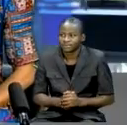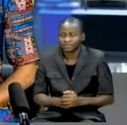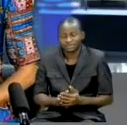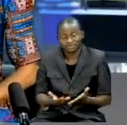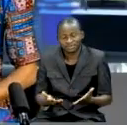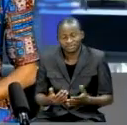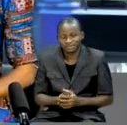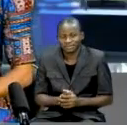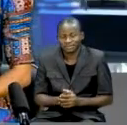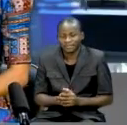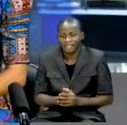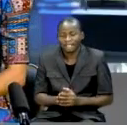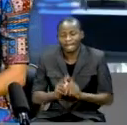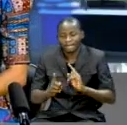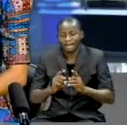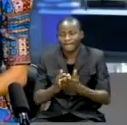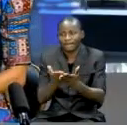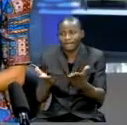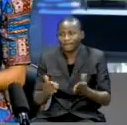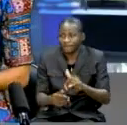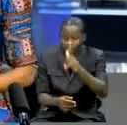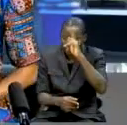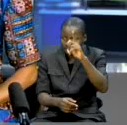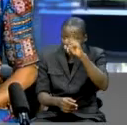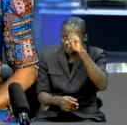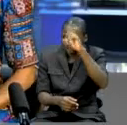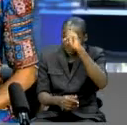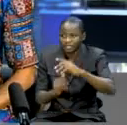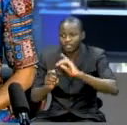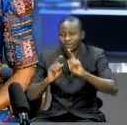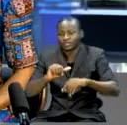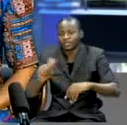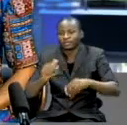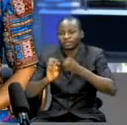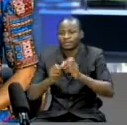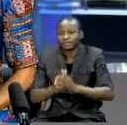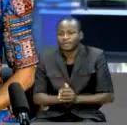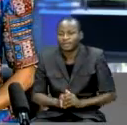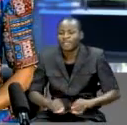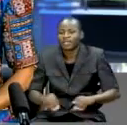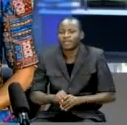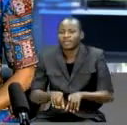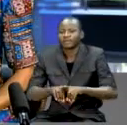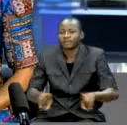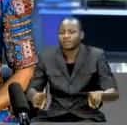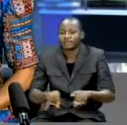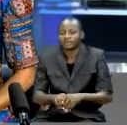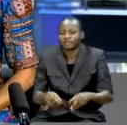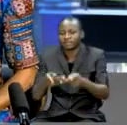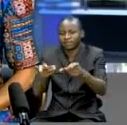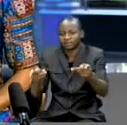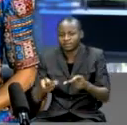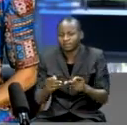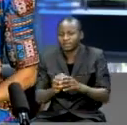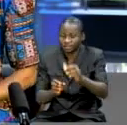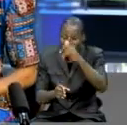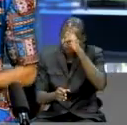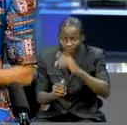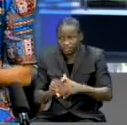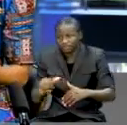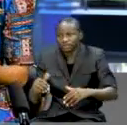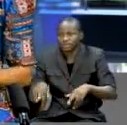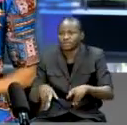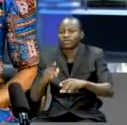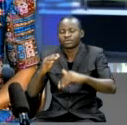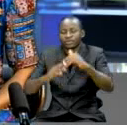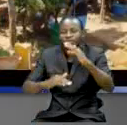Revenons à Lubumbashi pour parler voirie urbaine. Je vous le disais en début de journal que plusieurs artères secondaires de la ville de Lubumbashi sont réhabilitées et changent